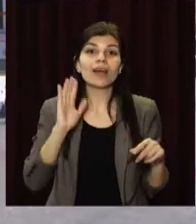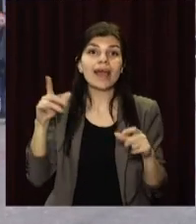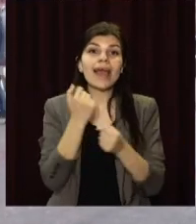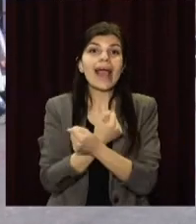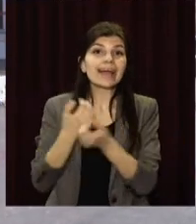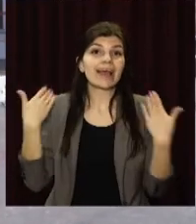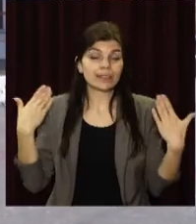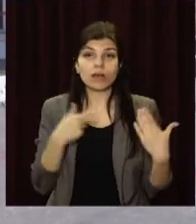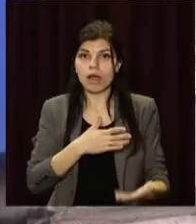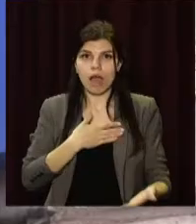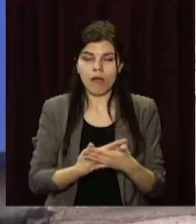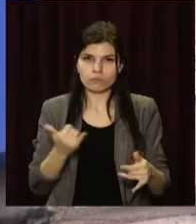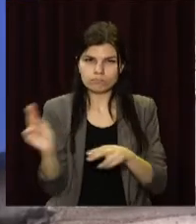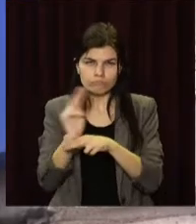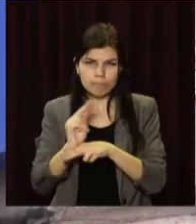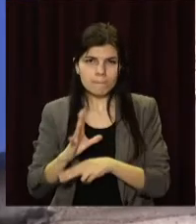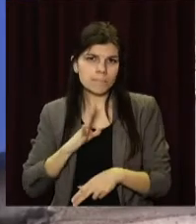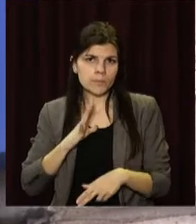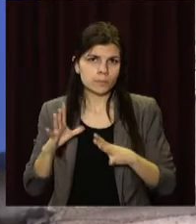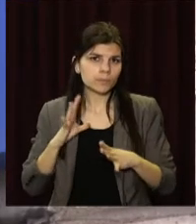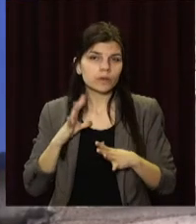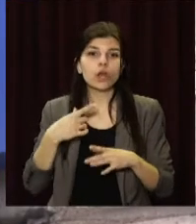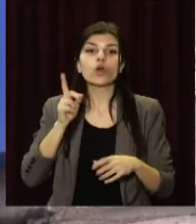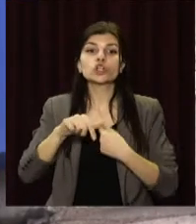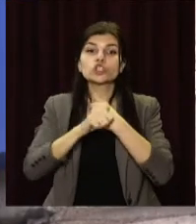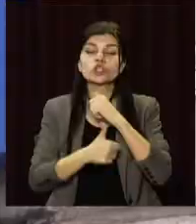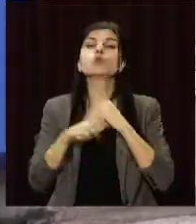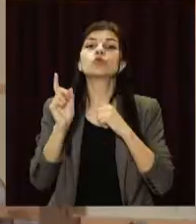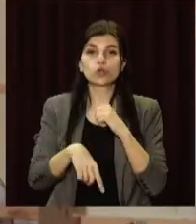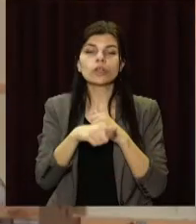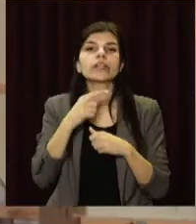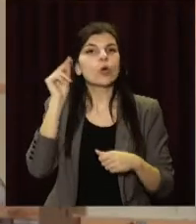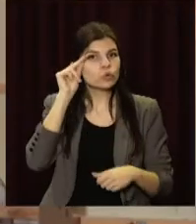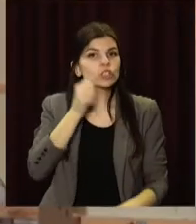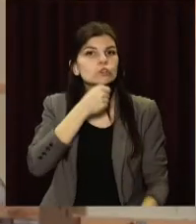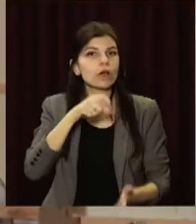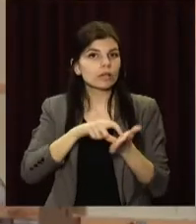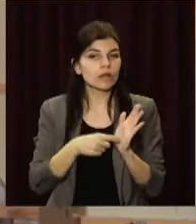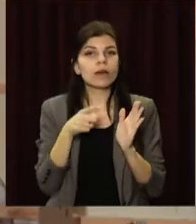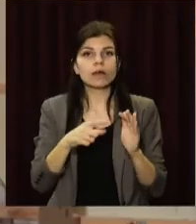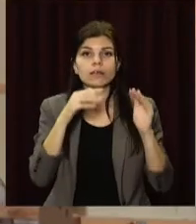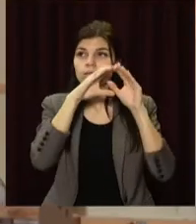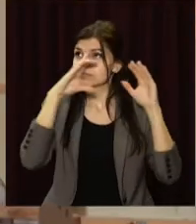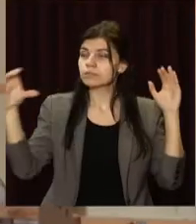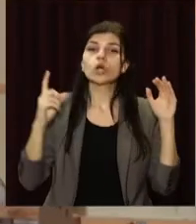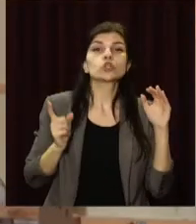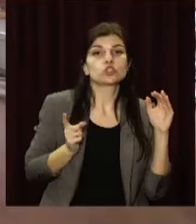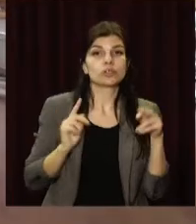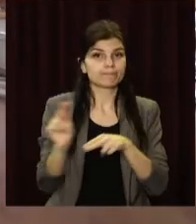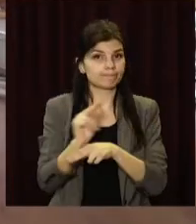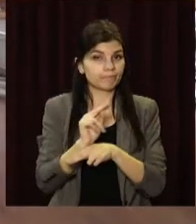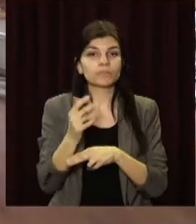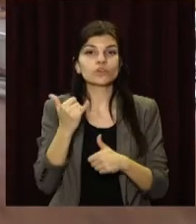канікули, стартувала активна фаза ремонтних робіт і в колегіумі номер 16, де навчаються старшокласники. Корпус чекає масштабна реконструкція.